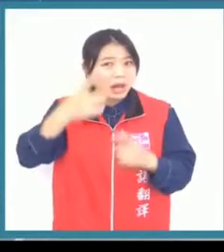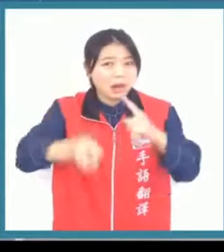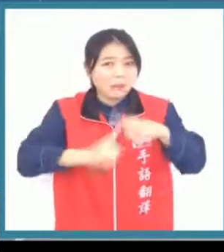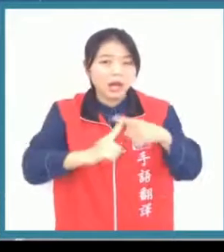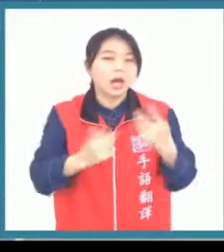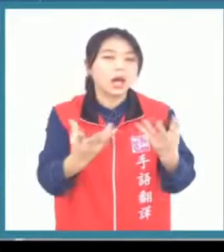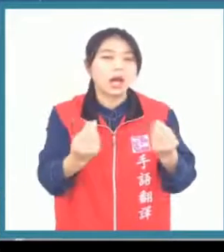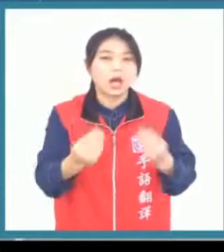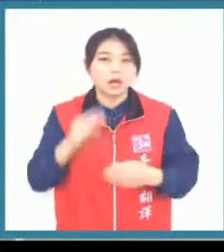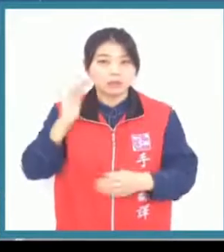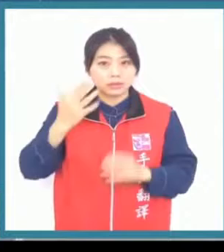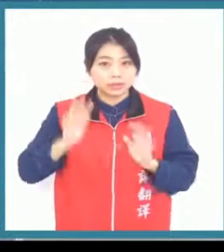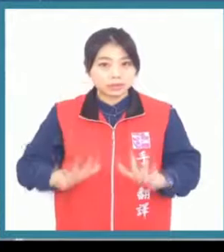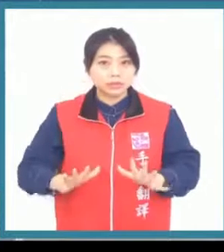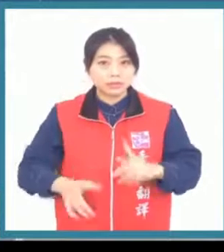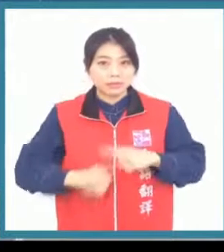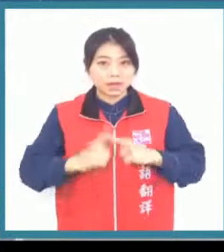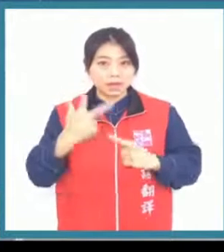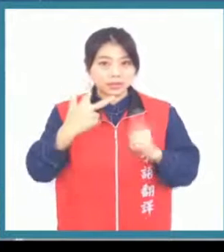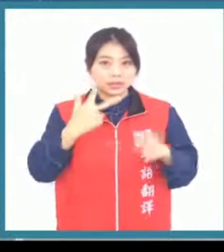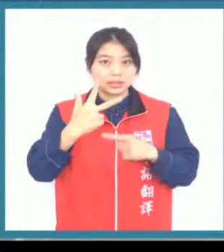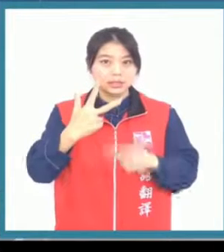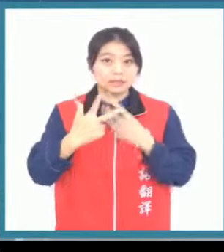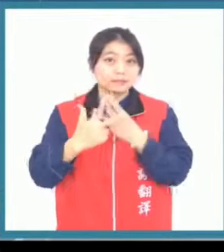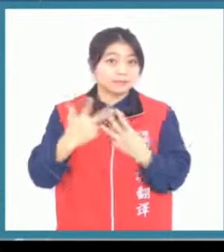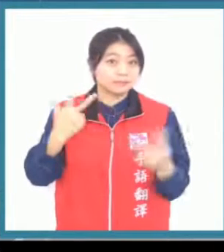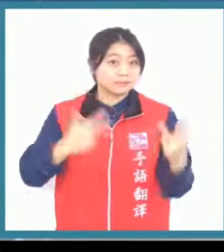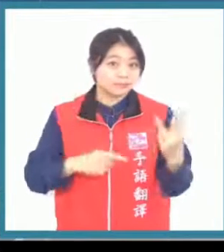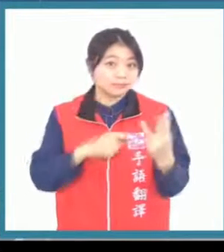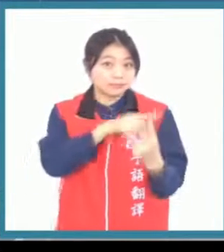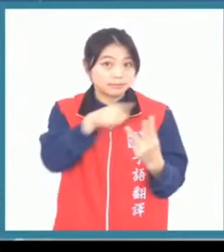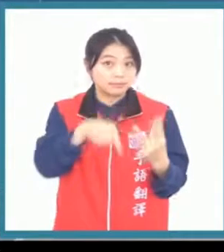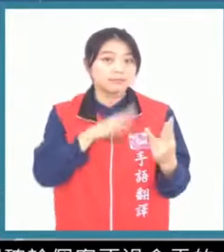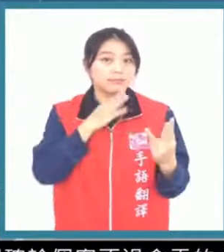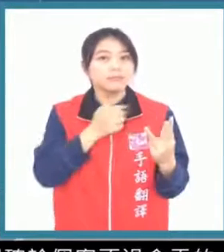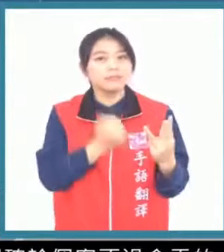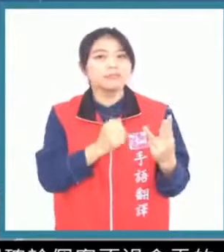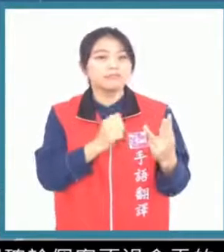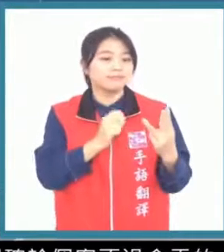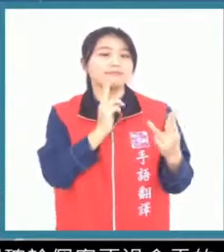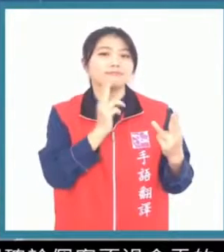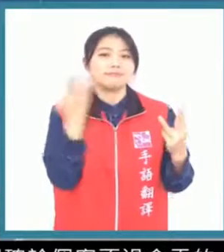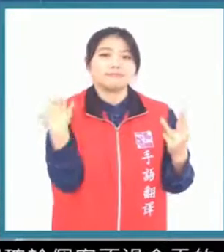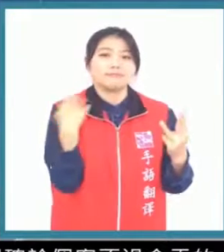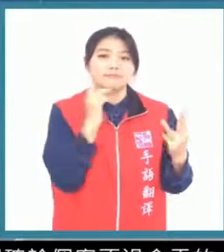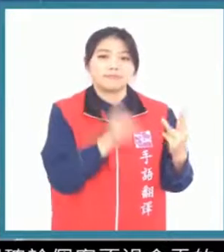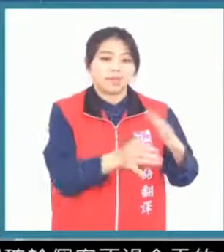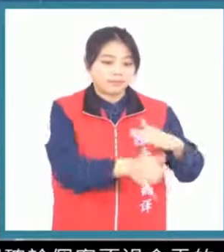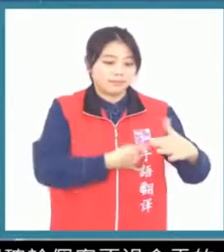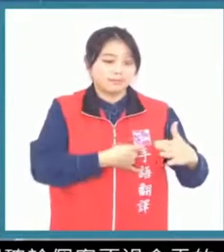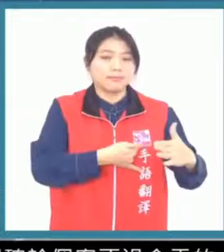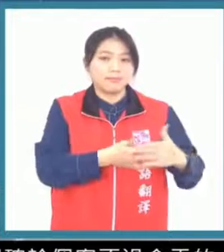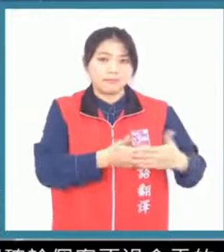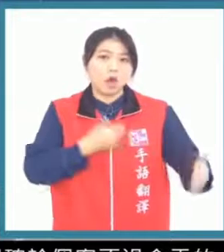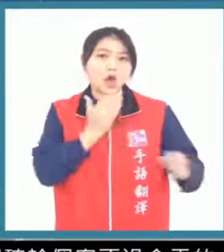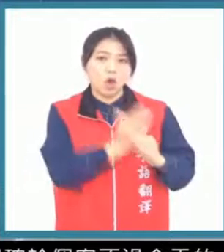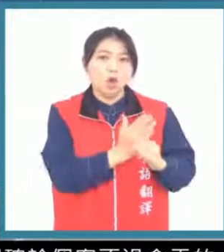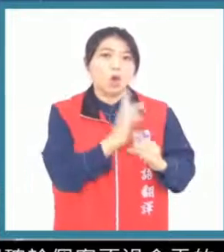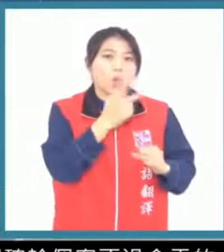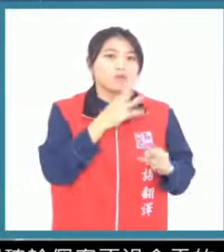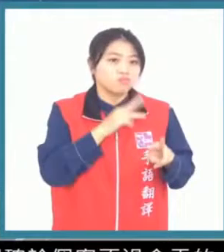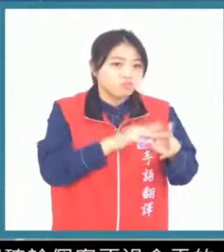不过今天的7例，那么有3例是在居隔期间或者居隔期满裁剪确